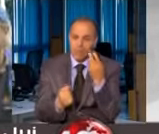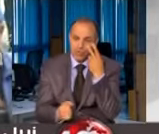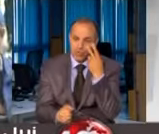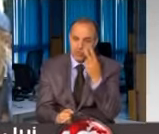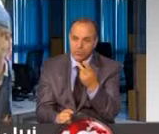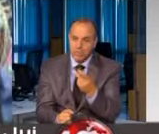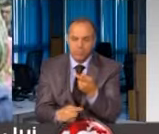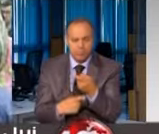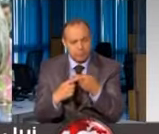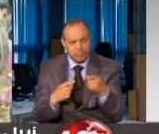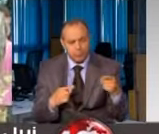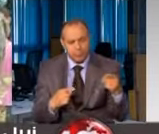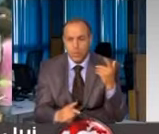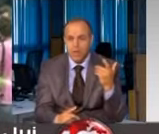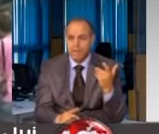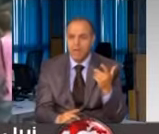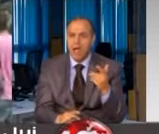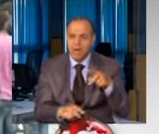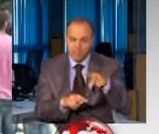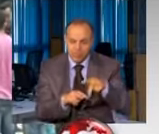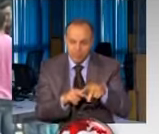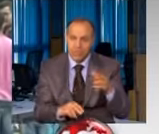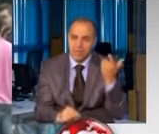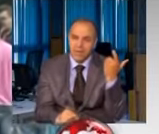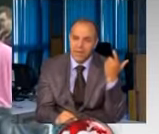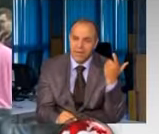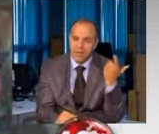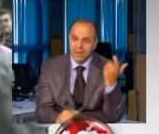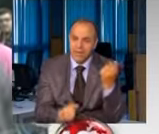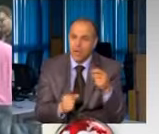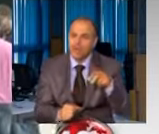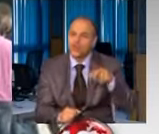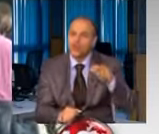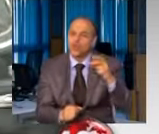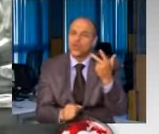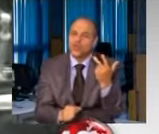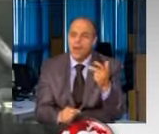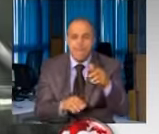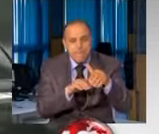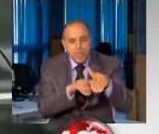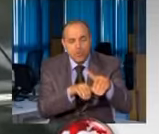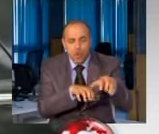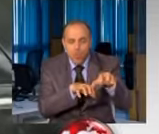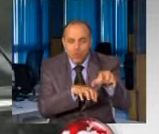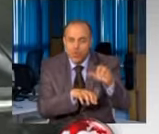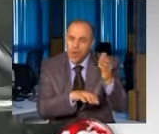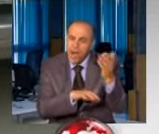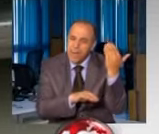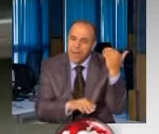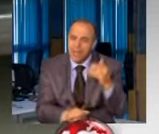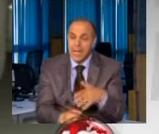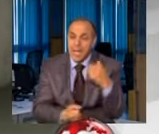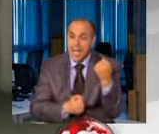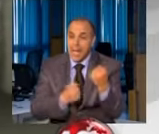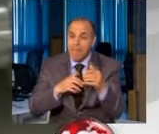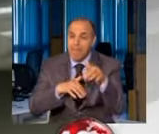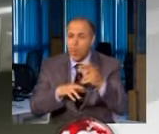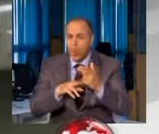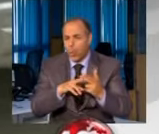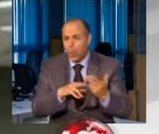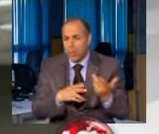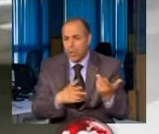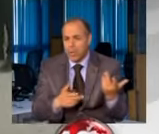سيارات مختلفة، ثم التراكسيون، ثم الدوسنتروا، ثم كاسنتروا. السيارات هذوما قدم